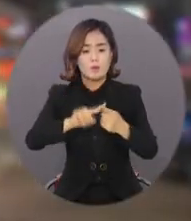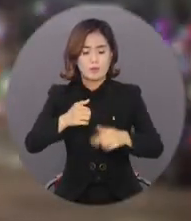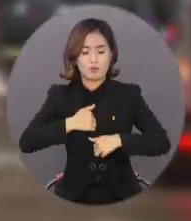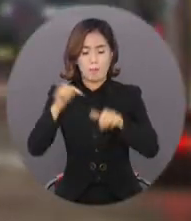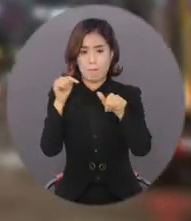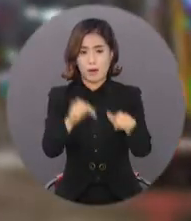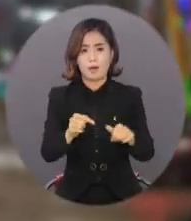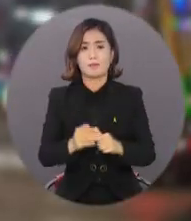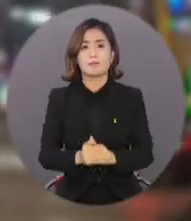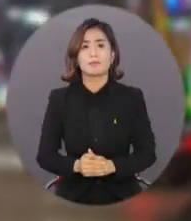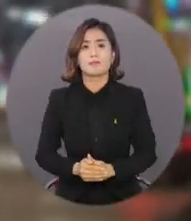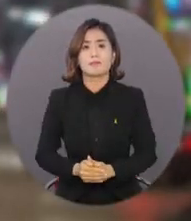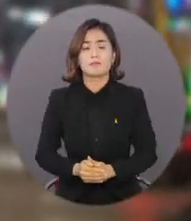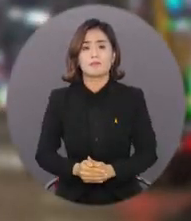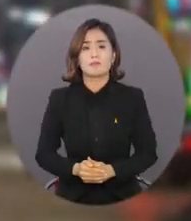명령을 내렸습니다.